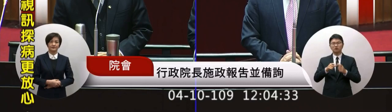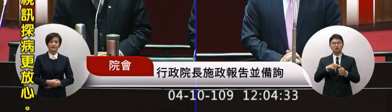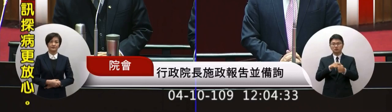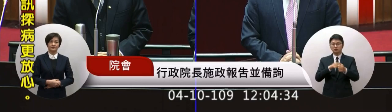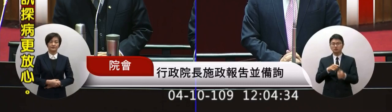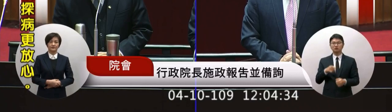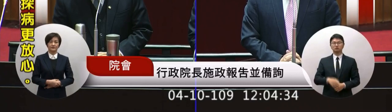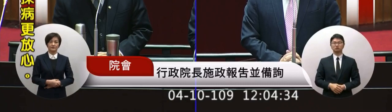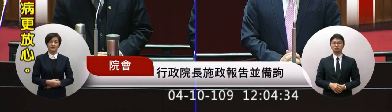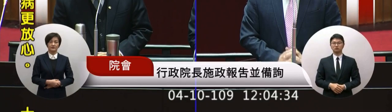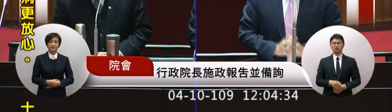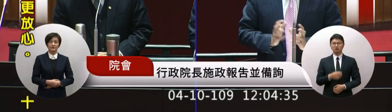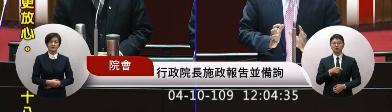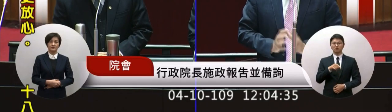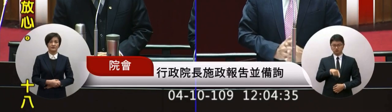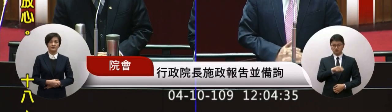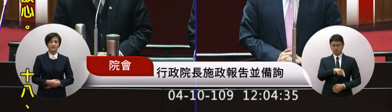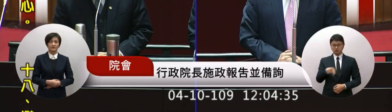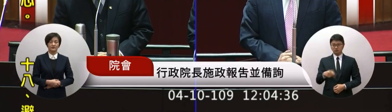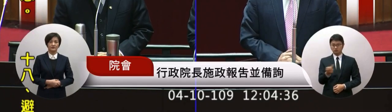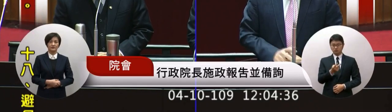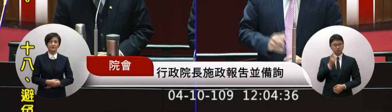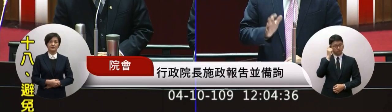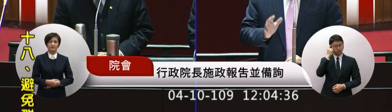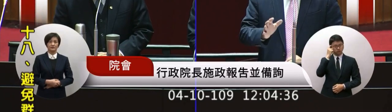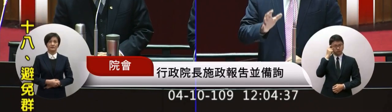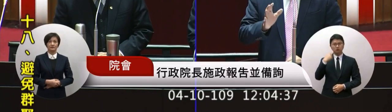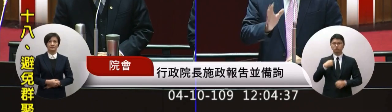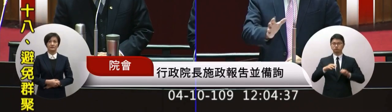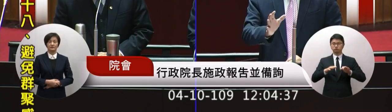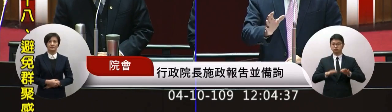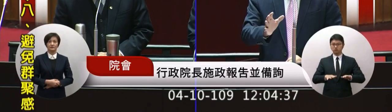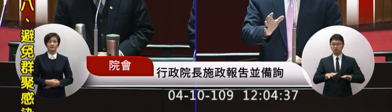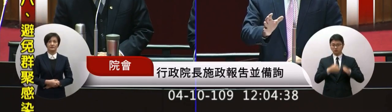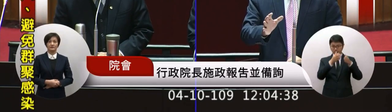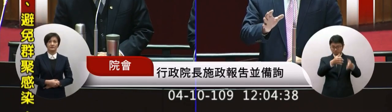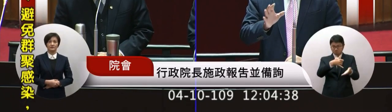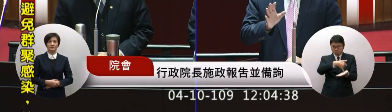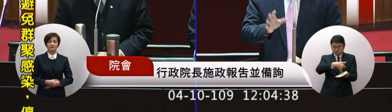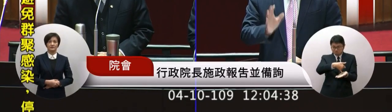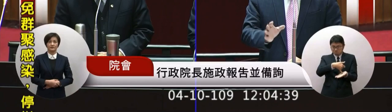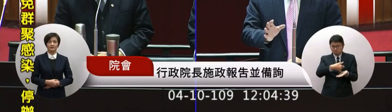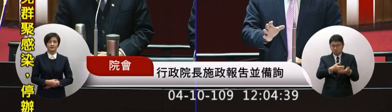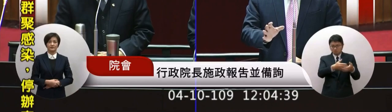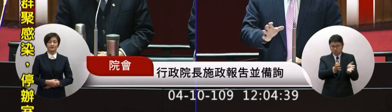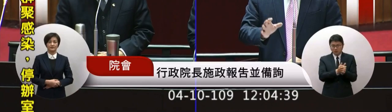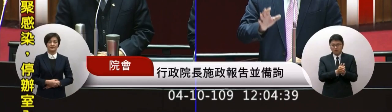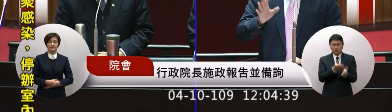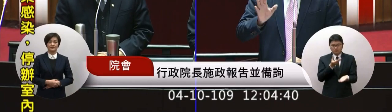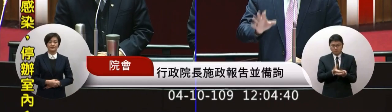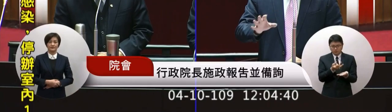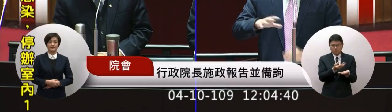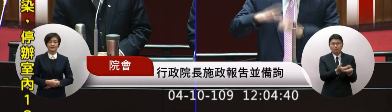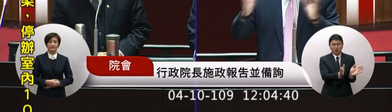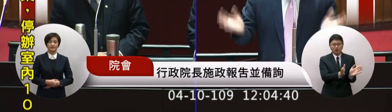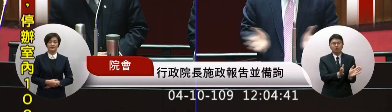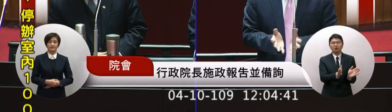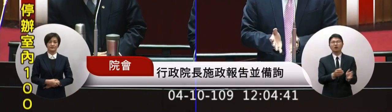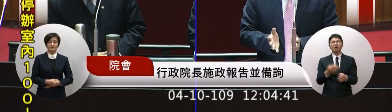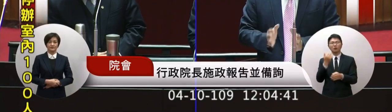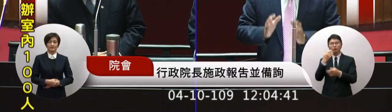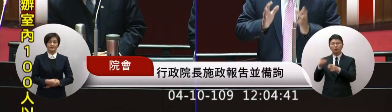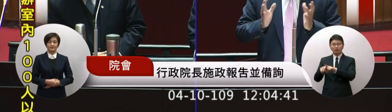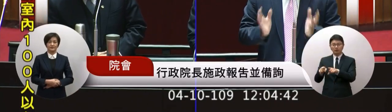跟振兴经济这两个部分来思考，就是说我们是不是可以弱势可以发现金，然后我们一般